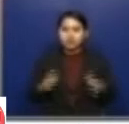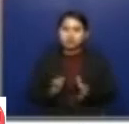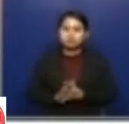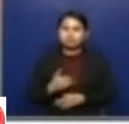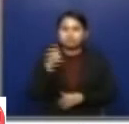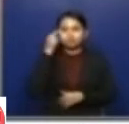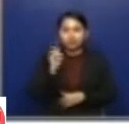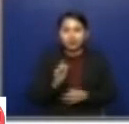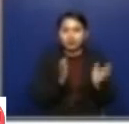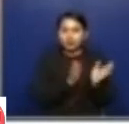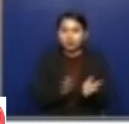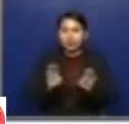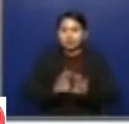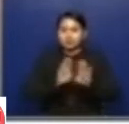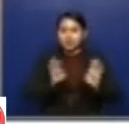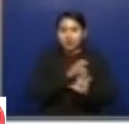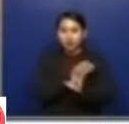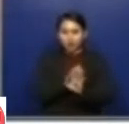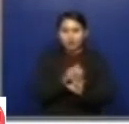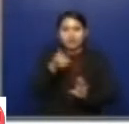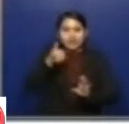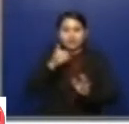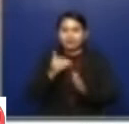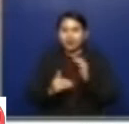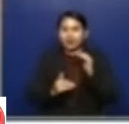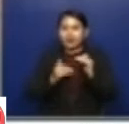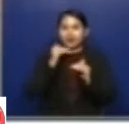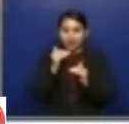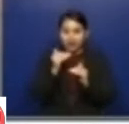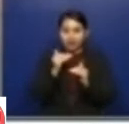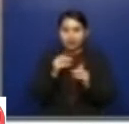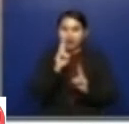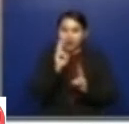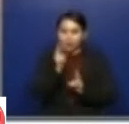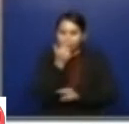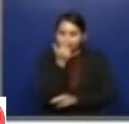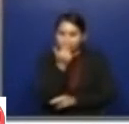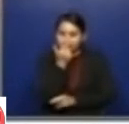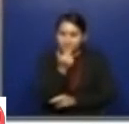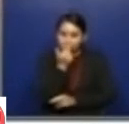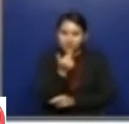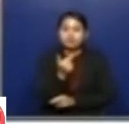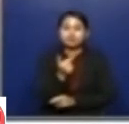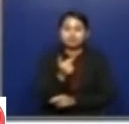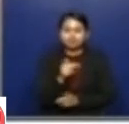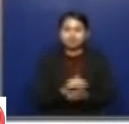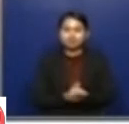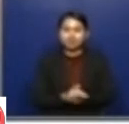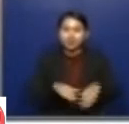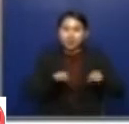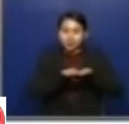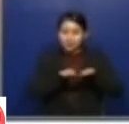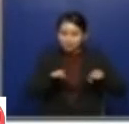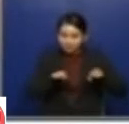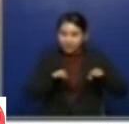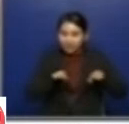การก่อนเปิดเหมืองที่ดีต้องยกระดับเพิ่มความระมัดระวังและสร้างบรรทัดฐานใน